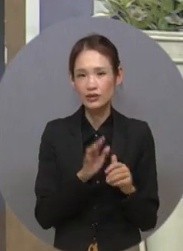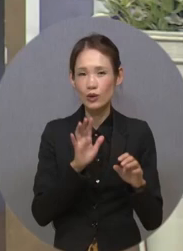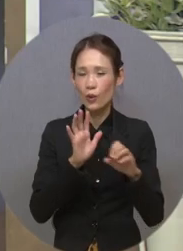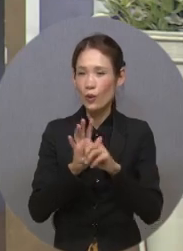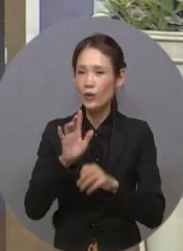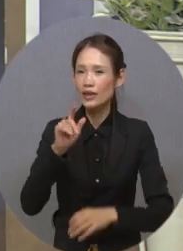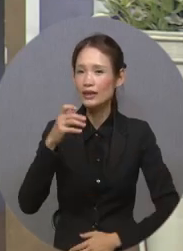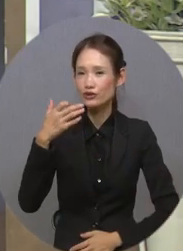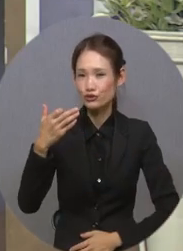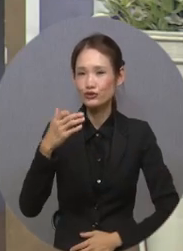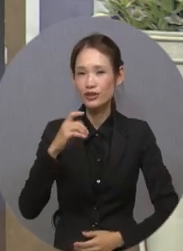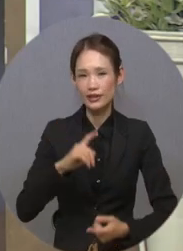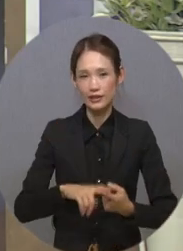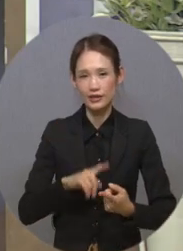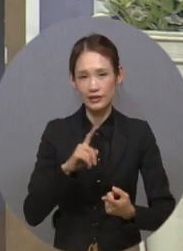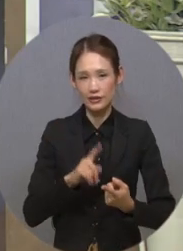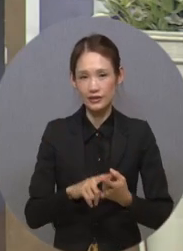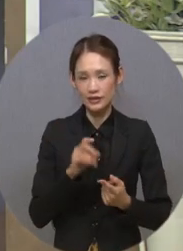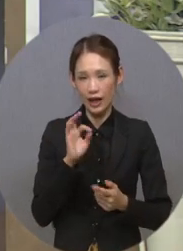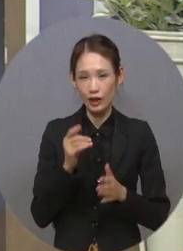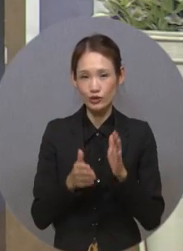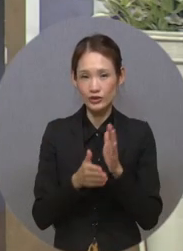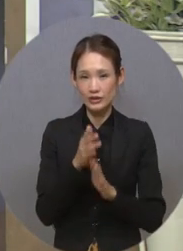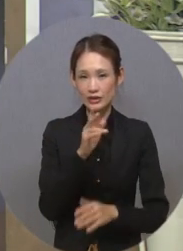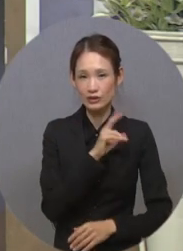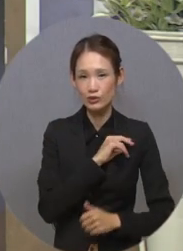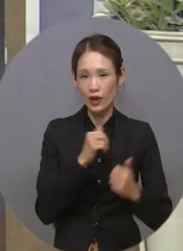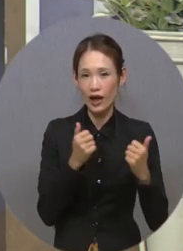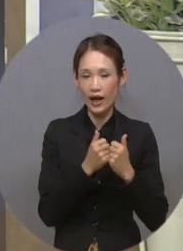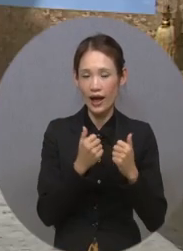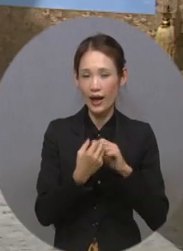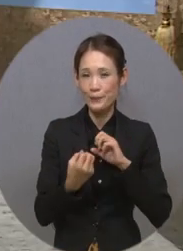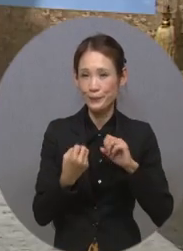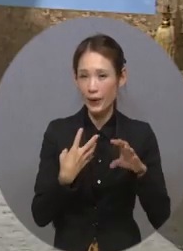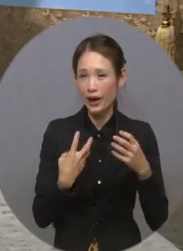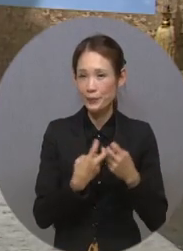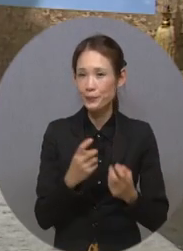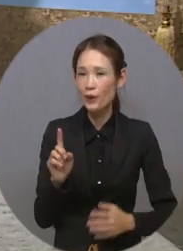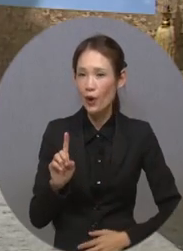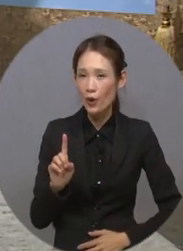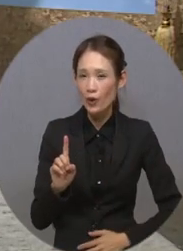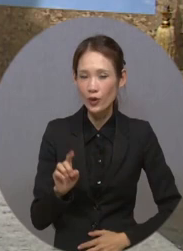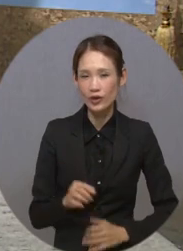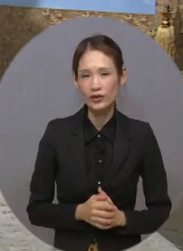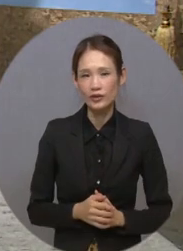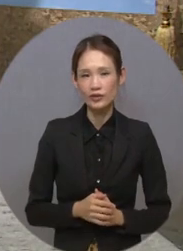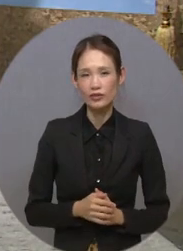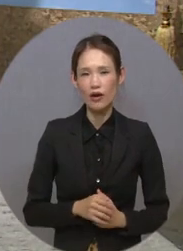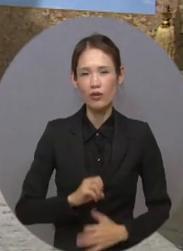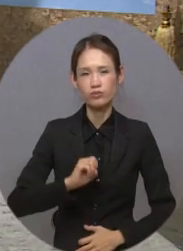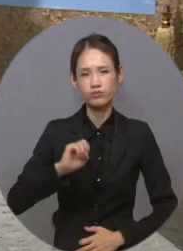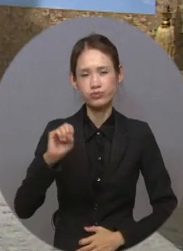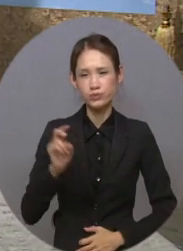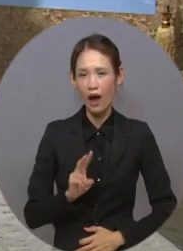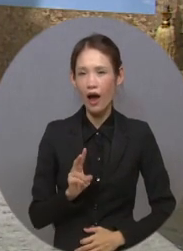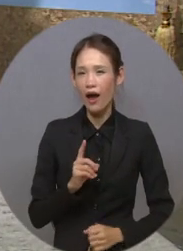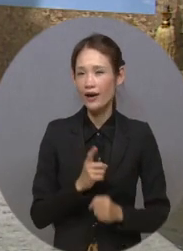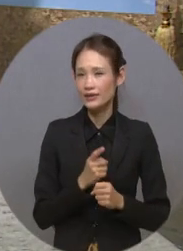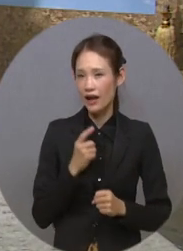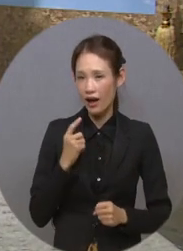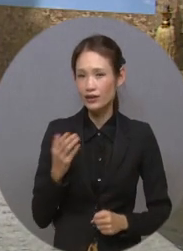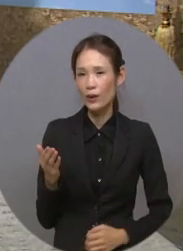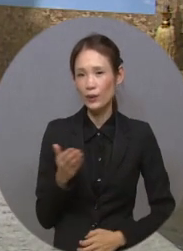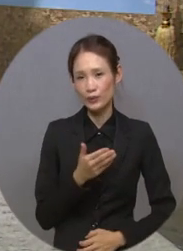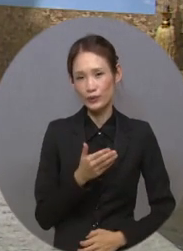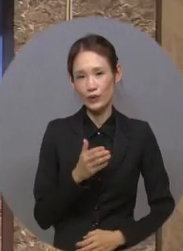코로나19에 대해서 양주시 의회는 좀 어떻게 대응을 하고 계신가요? 일단은 이제 갑작스럽게 이제